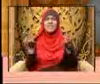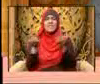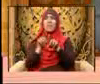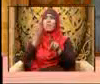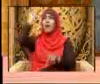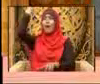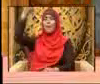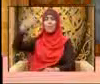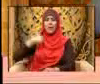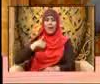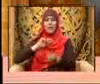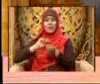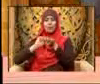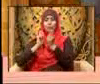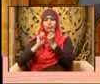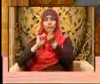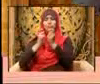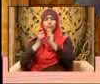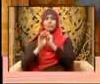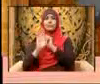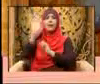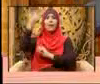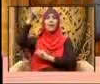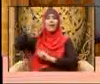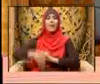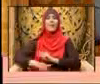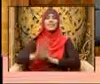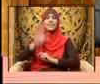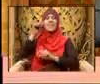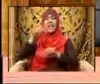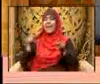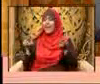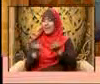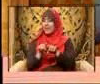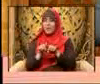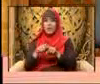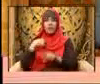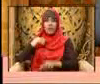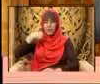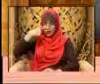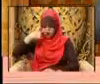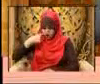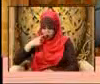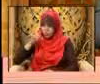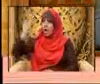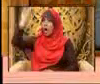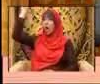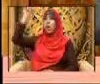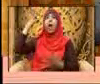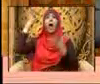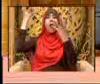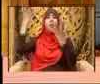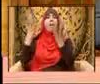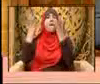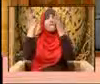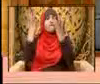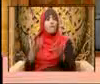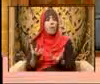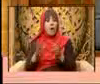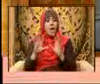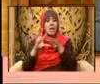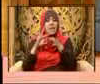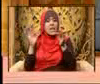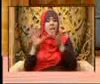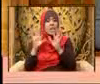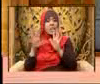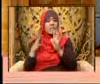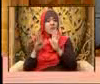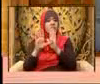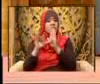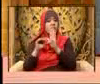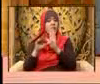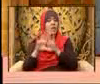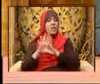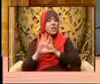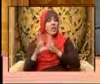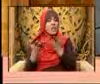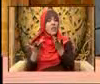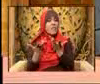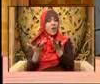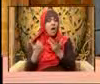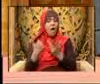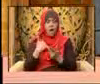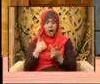عز وجل منه، بحيث تكون عبادة هذا الإنسان كما طلبها وكما أرادها الله عز وجل من هذا